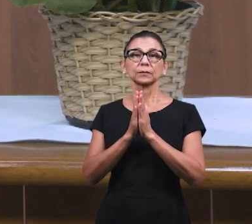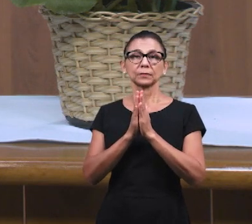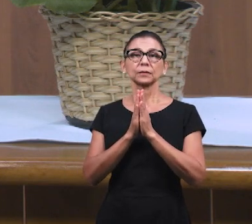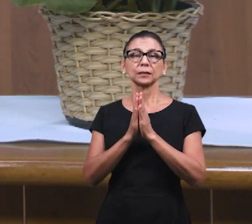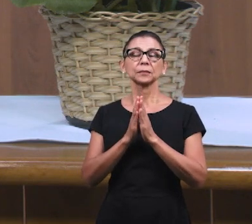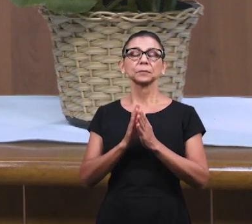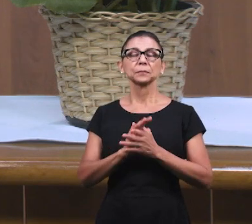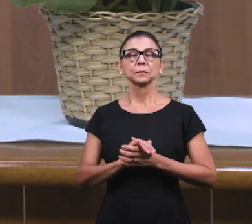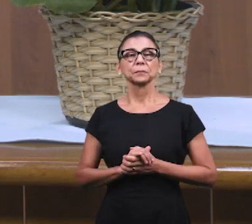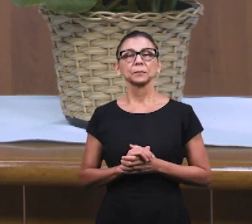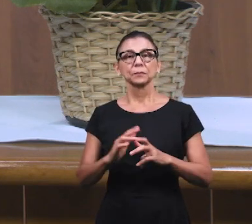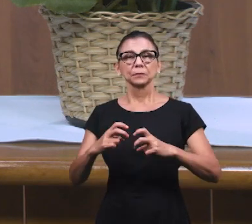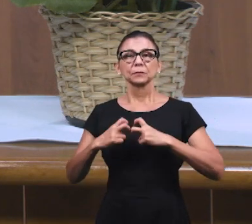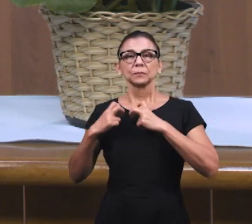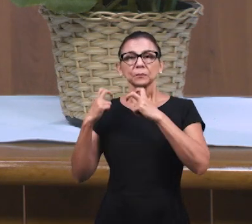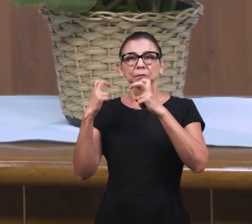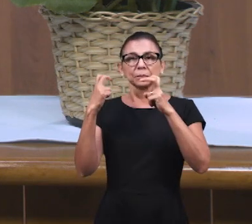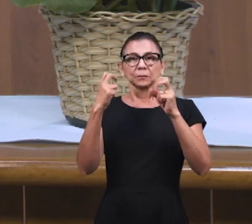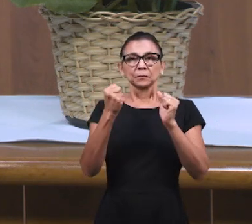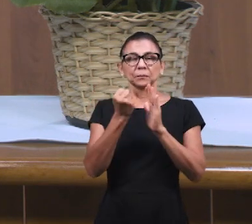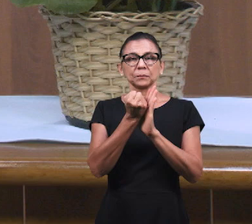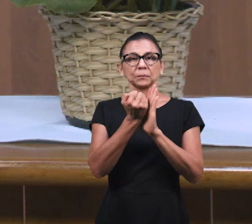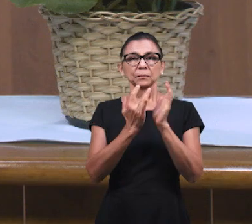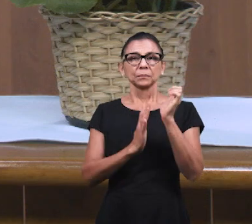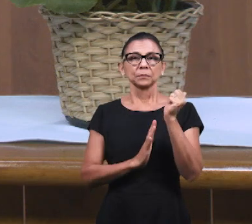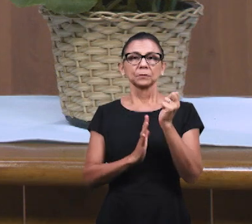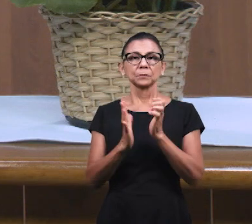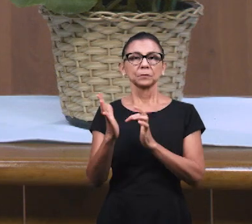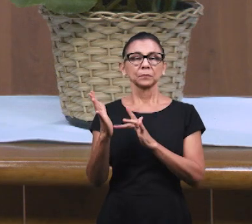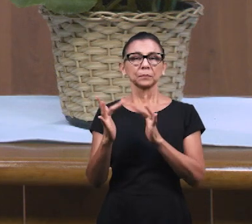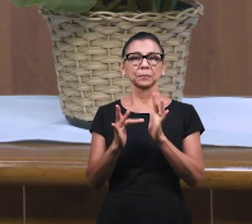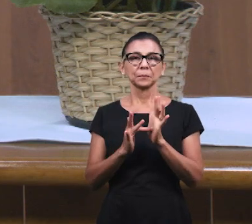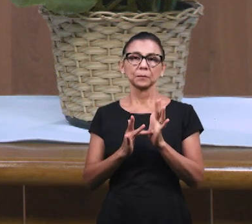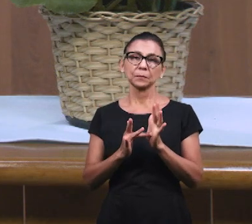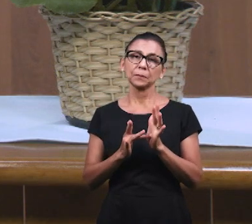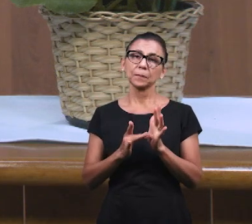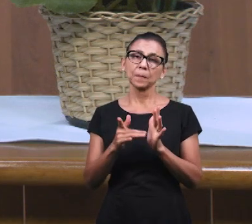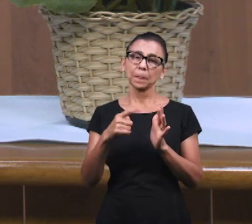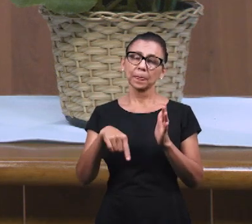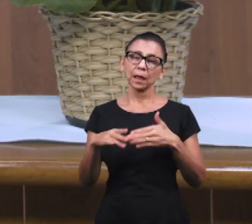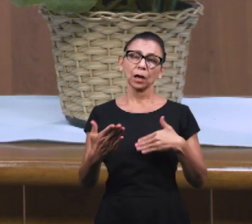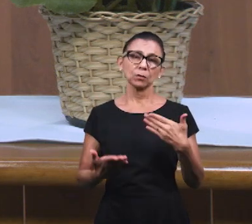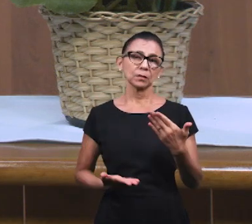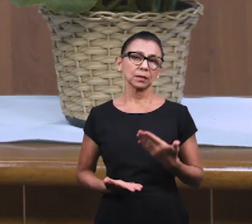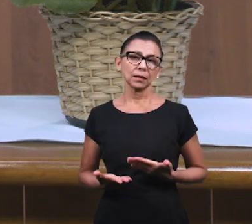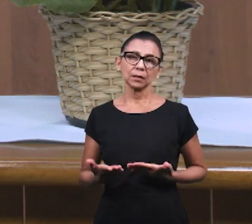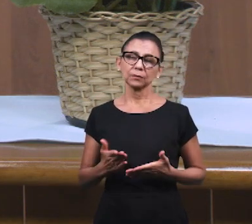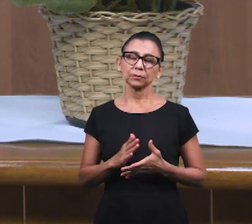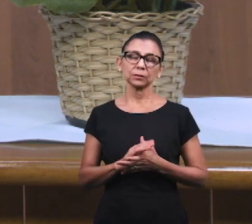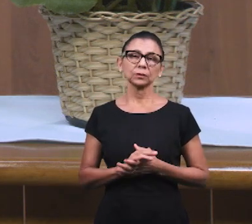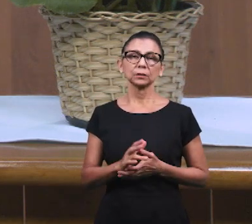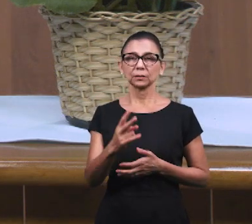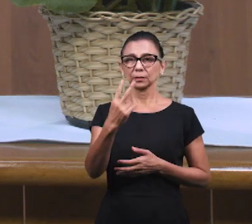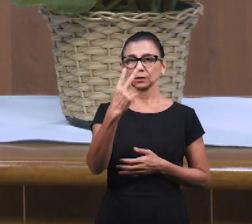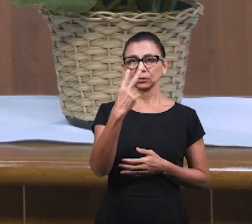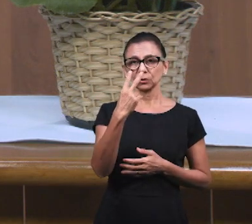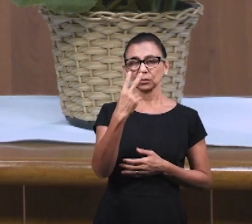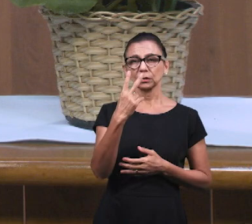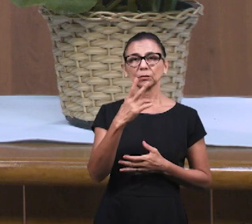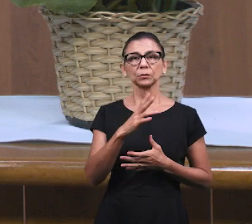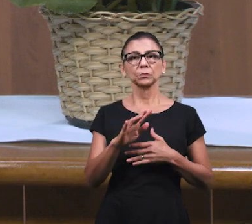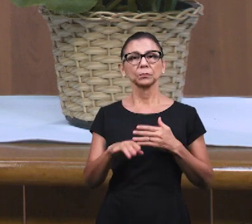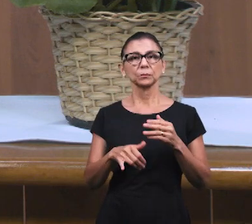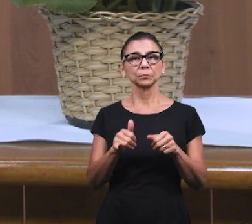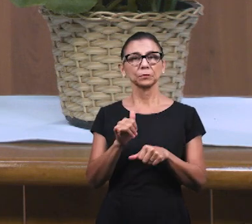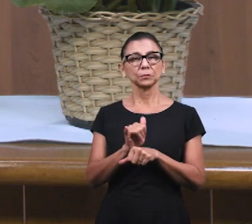prière pour commencer. Nous allons prier par le sang de Jésus. Frères et sœurs de l'Église, les membres de l'Église chrétienne Maranatha qui nous